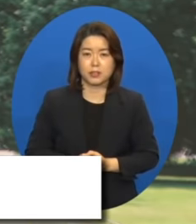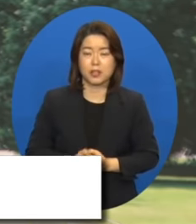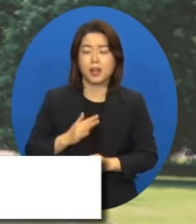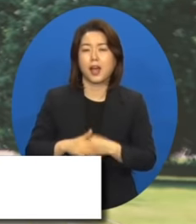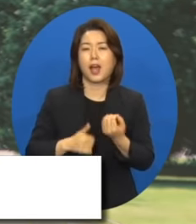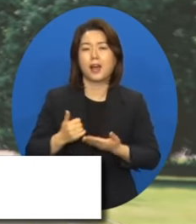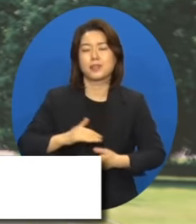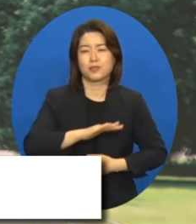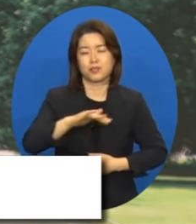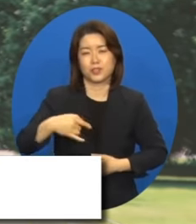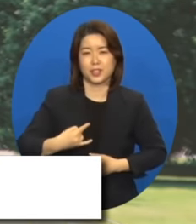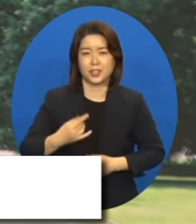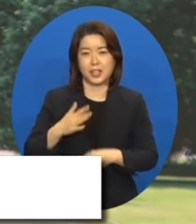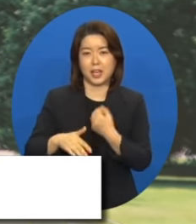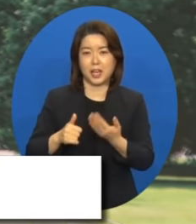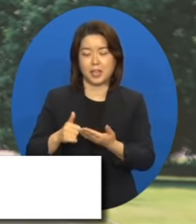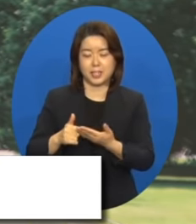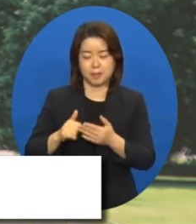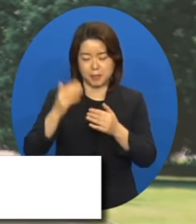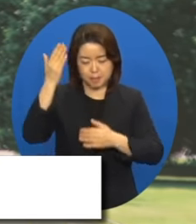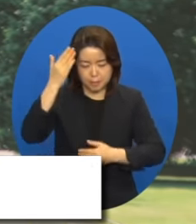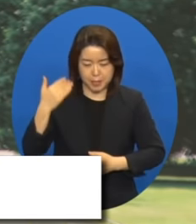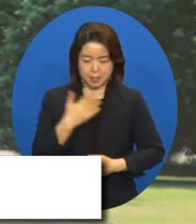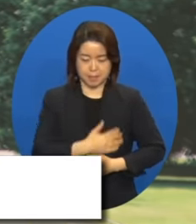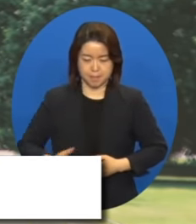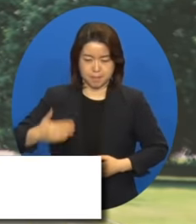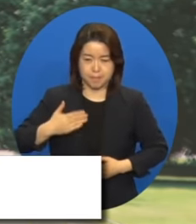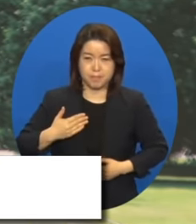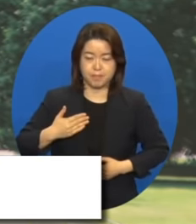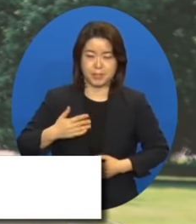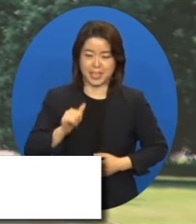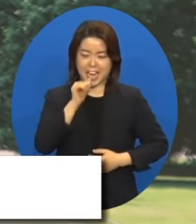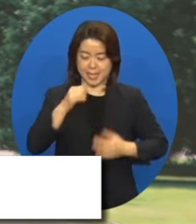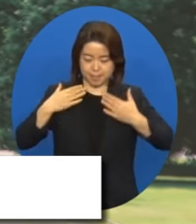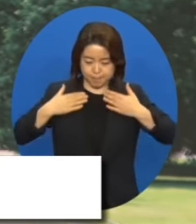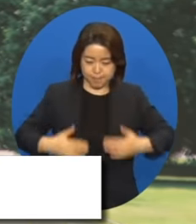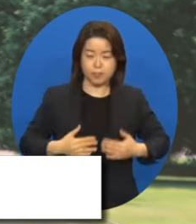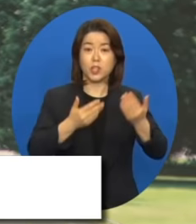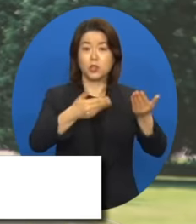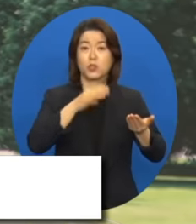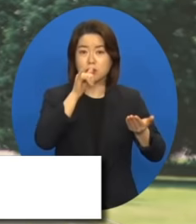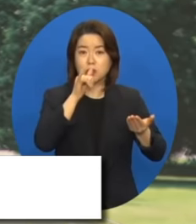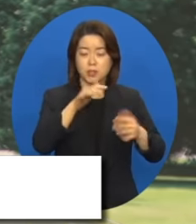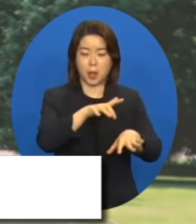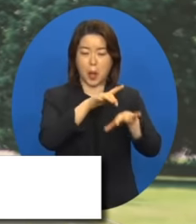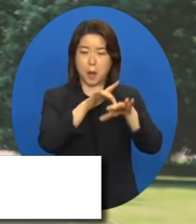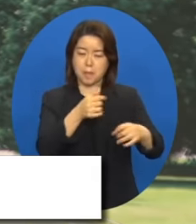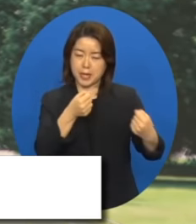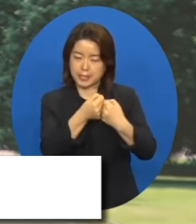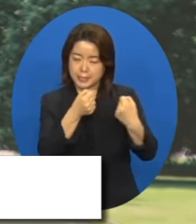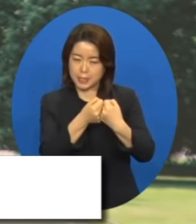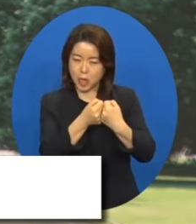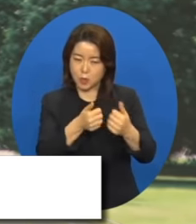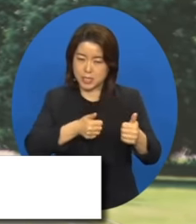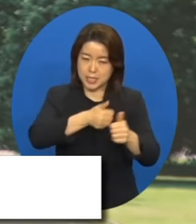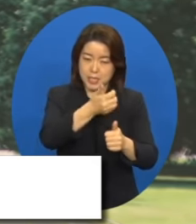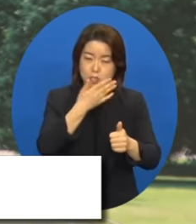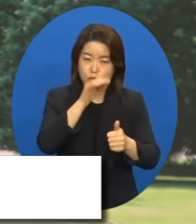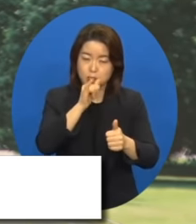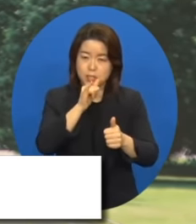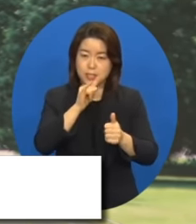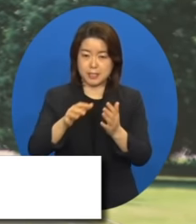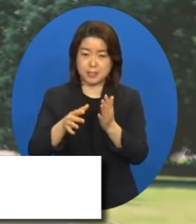우리에게 하나님의 전신갑주를 주셨습니다. 마귀와 싸워서 이길 수 있는 무기를 우리에게